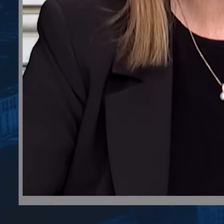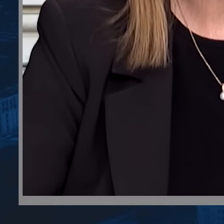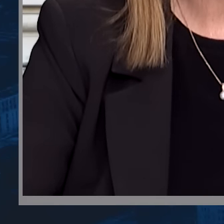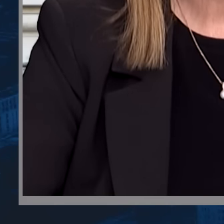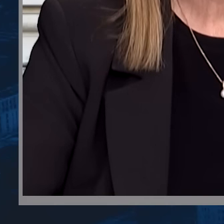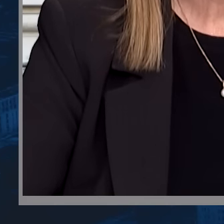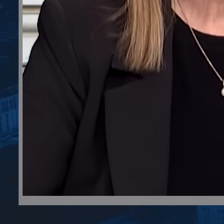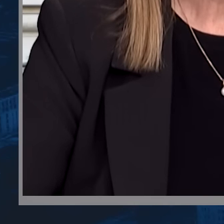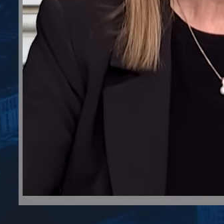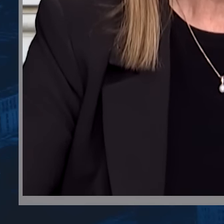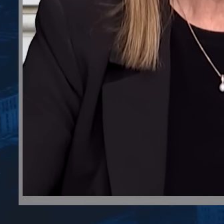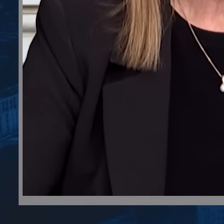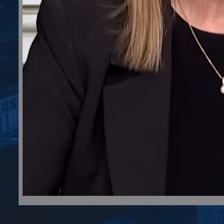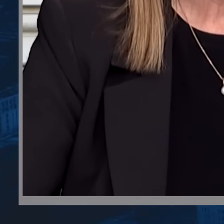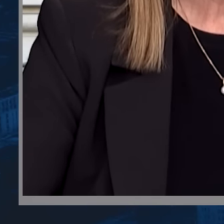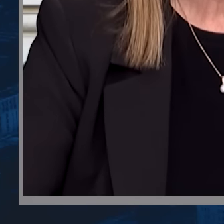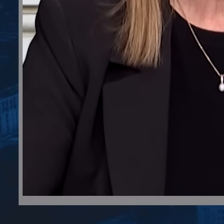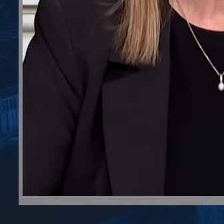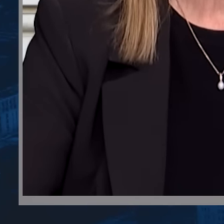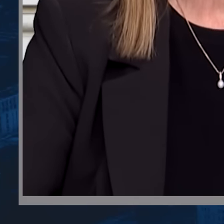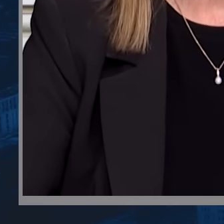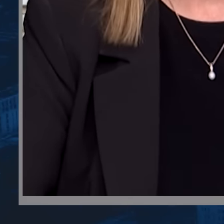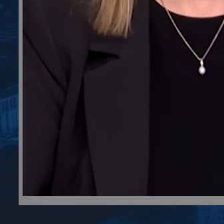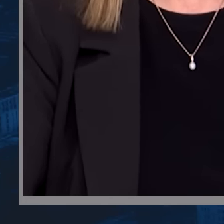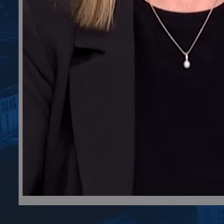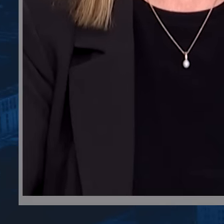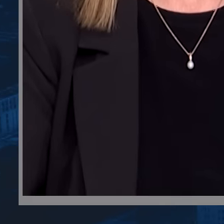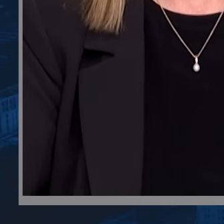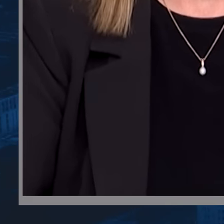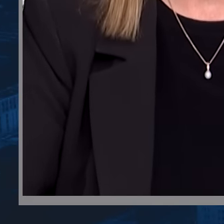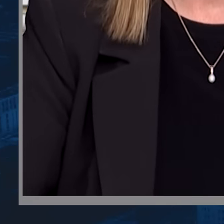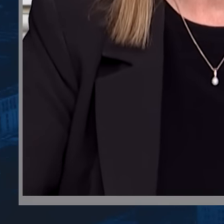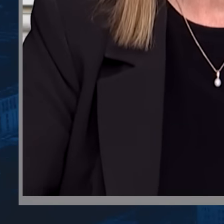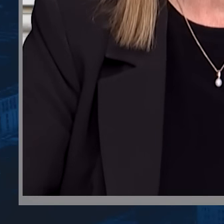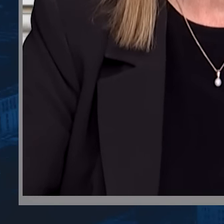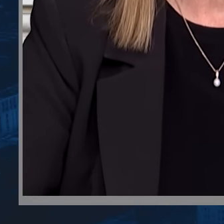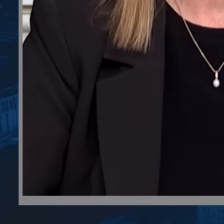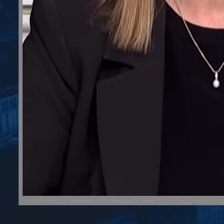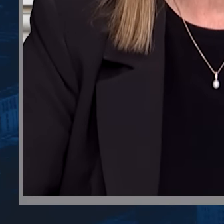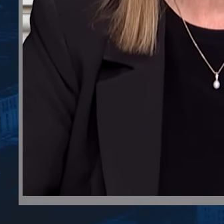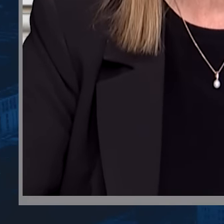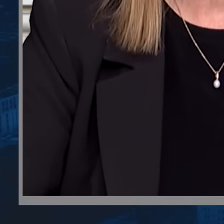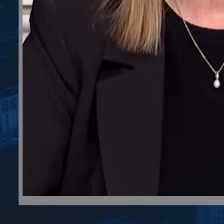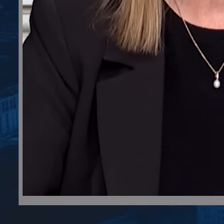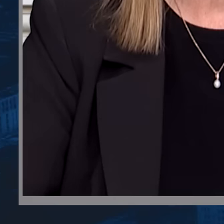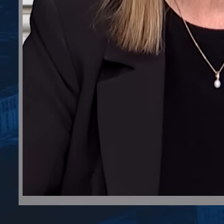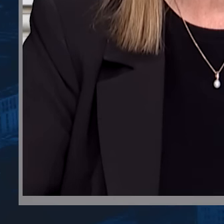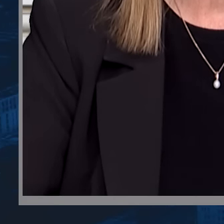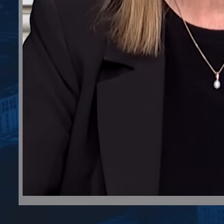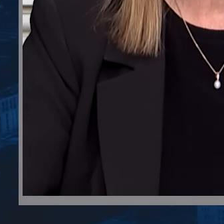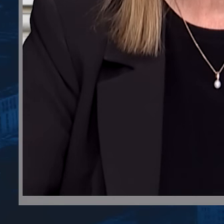na uroczystości pogrzebowe, które się odbyły. Mateusz Sitek, żołnierz Wojska Polskiego, pośmiertnie awansowany.